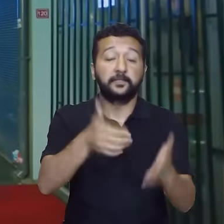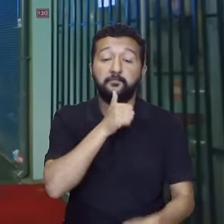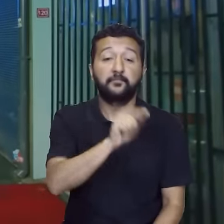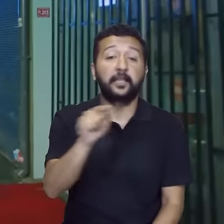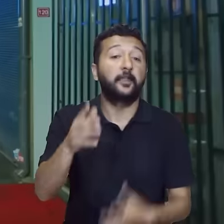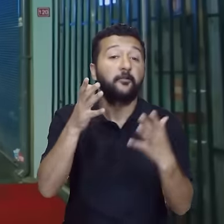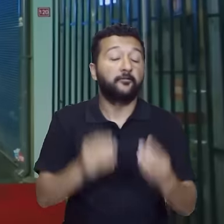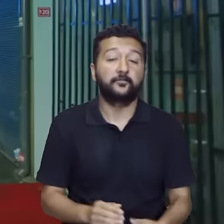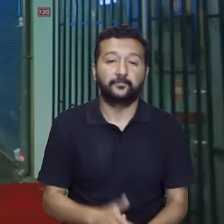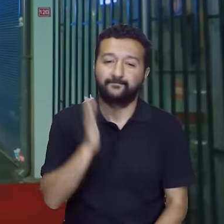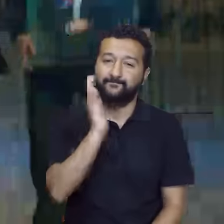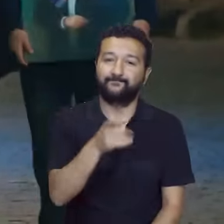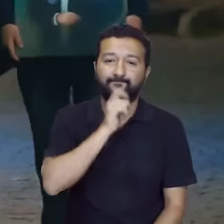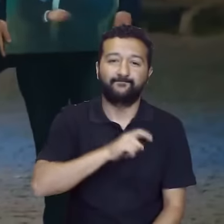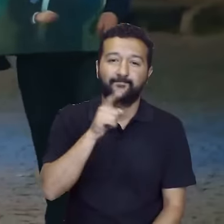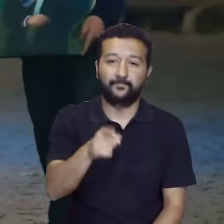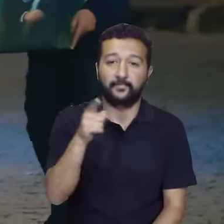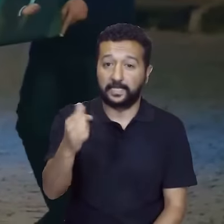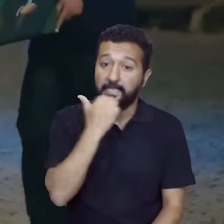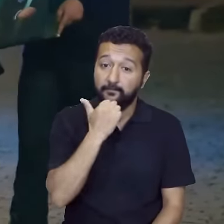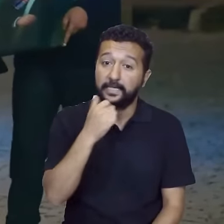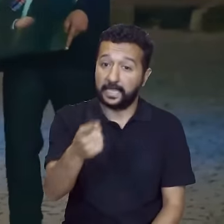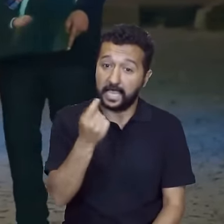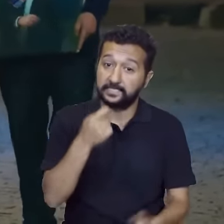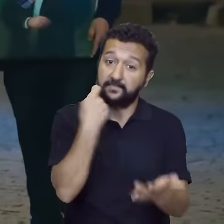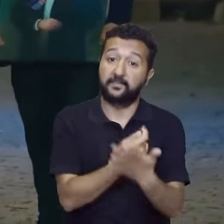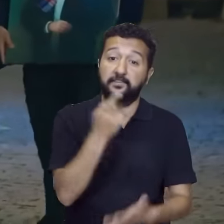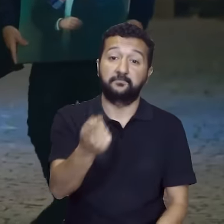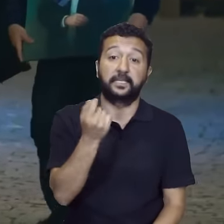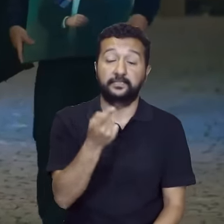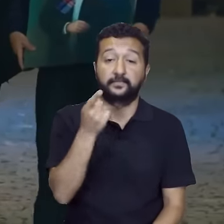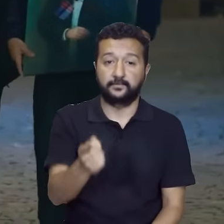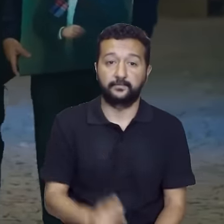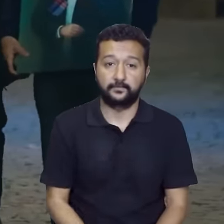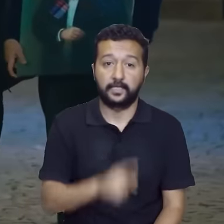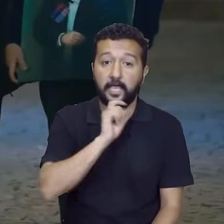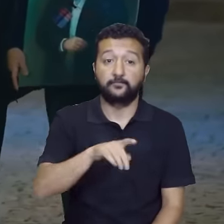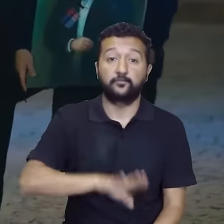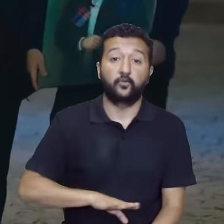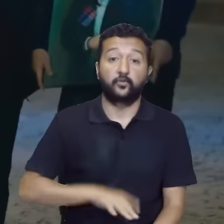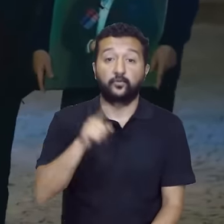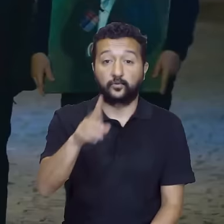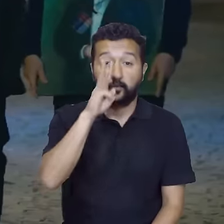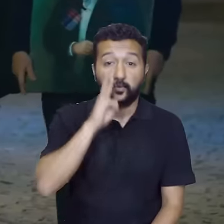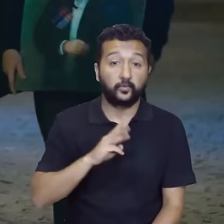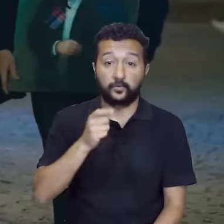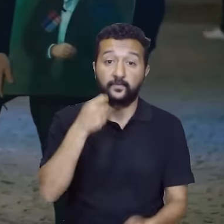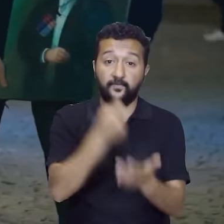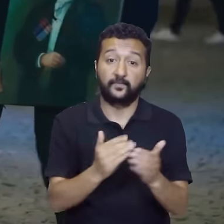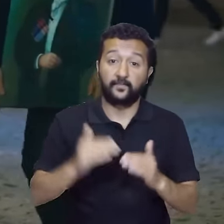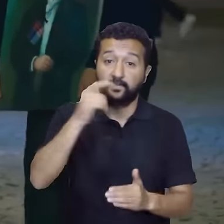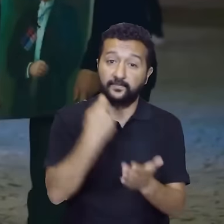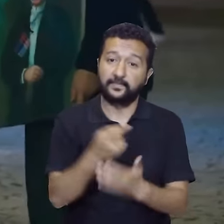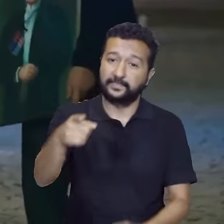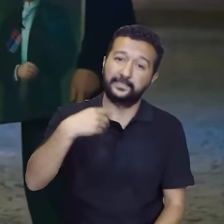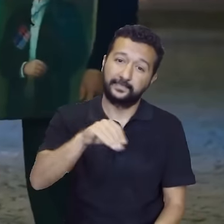beylere? Ne oldu? Hey yavrum. Bu emanete az bile verdim, az. Amcamın oğlu. 300 lira üzerine fazla vereyim,